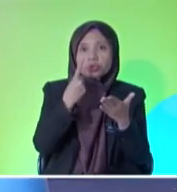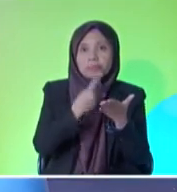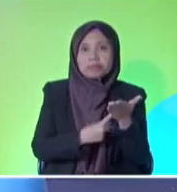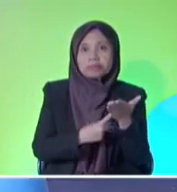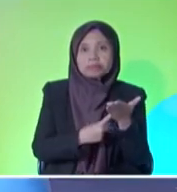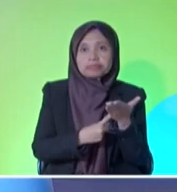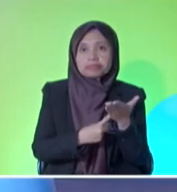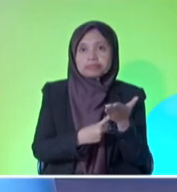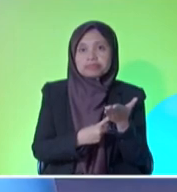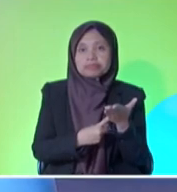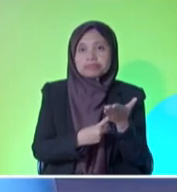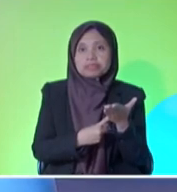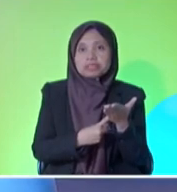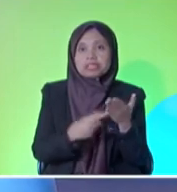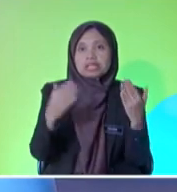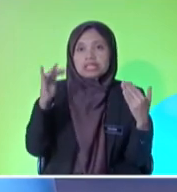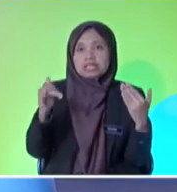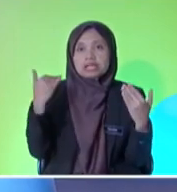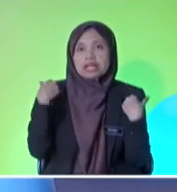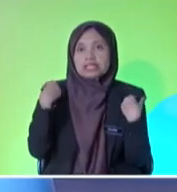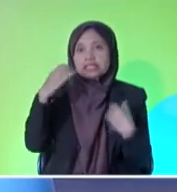yang ke bawah